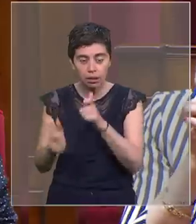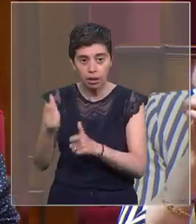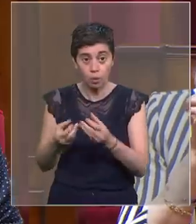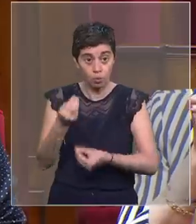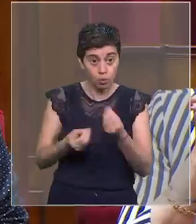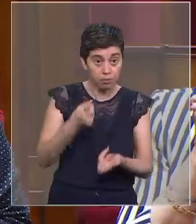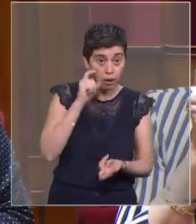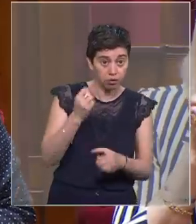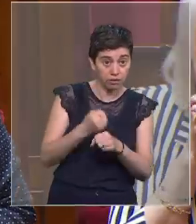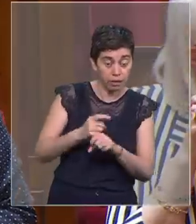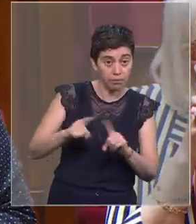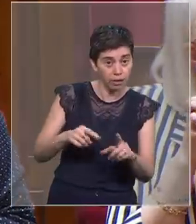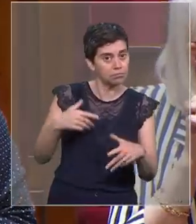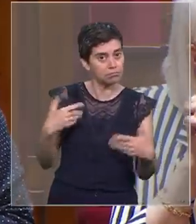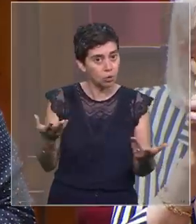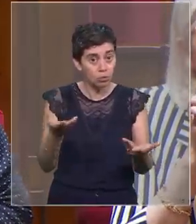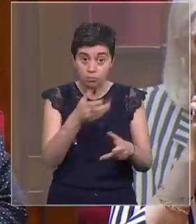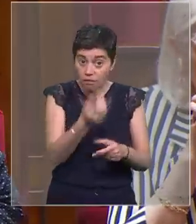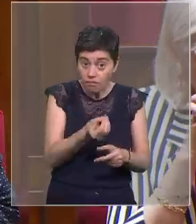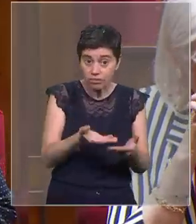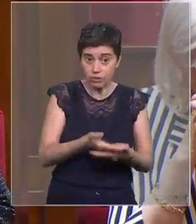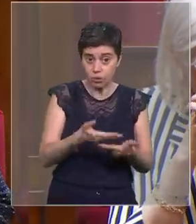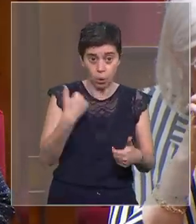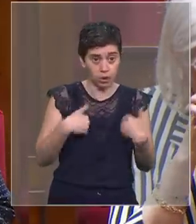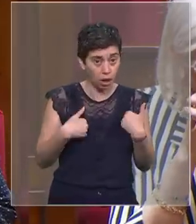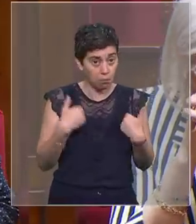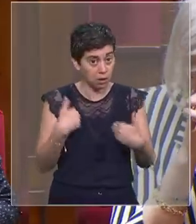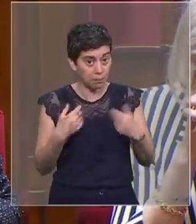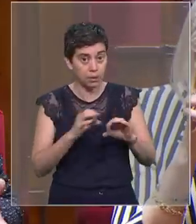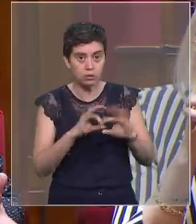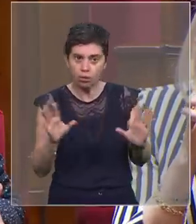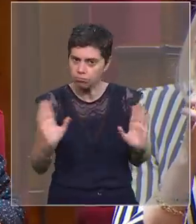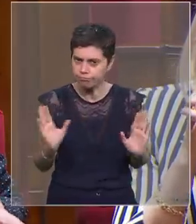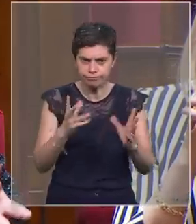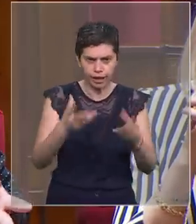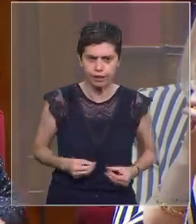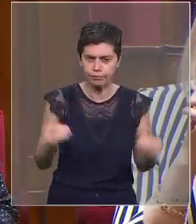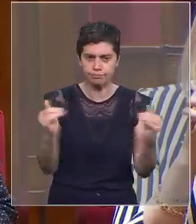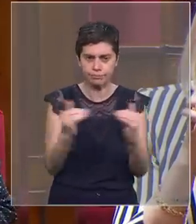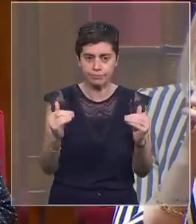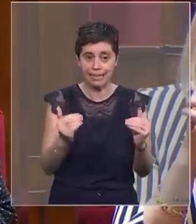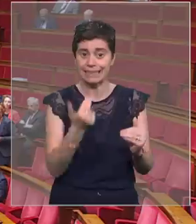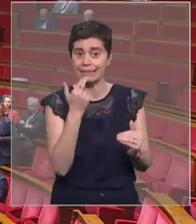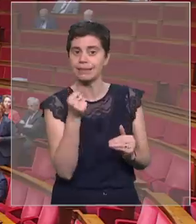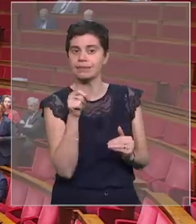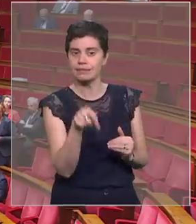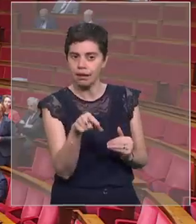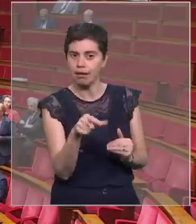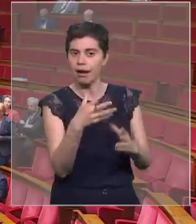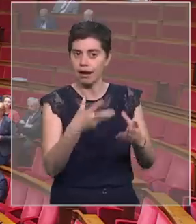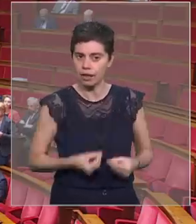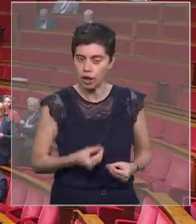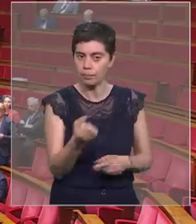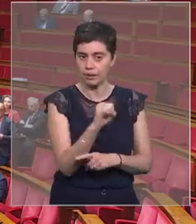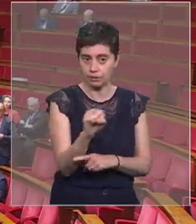les enfants soient en situation de handicap ou non. La qualité de l'accueil du jeune enfant reste la priorité. C'est pourquoi vous